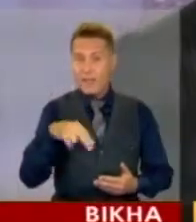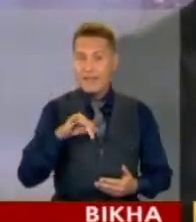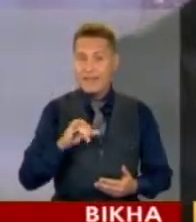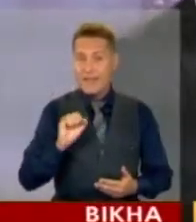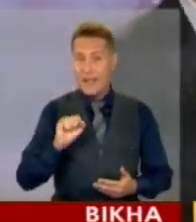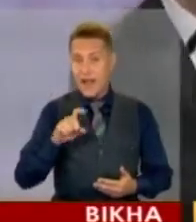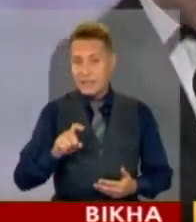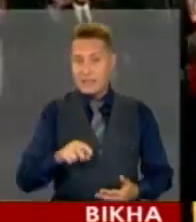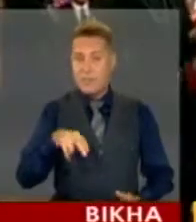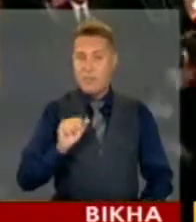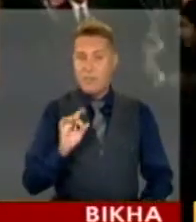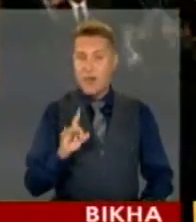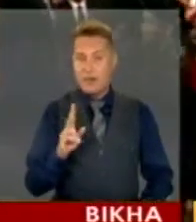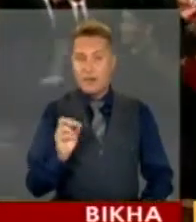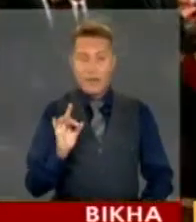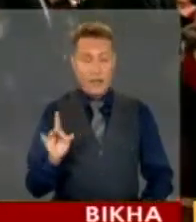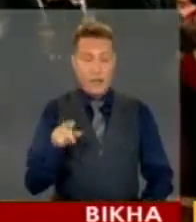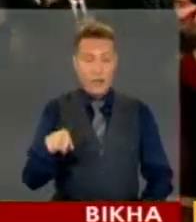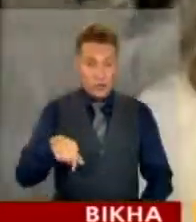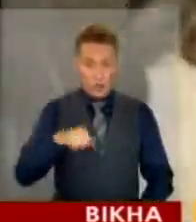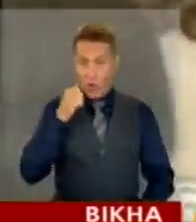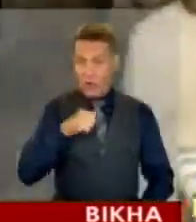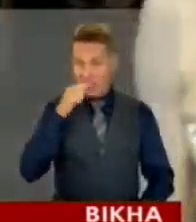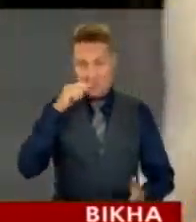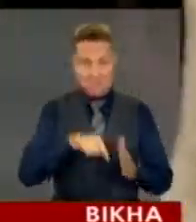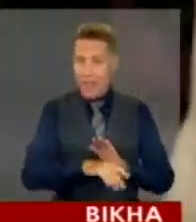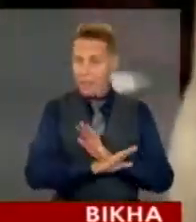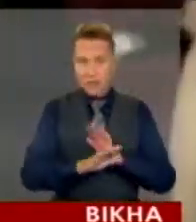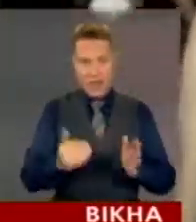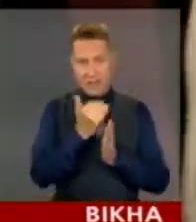Діас і Сару Джесику Паркер. Вони цьогоріч навіть не потрапили у рейтинг.